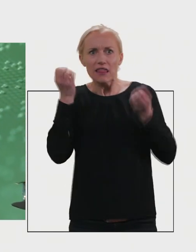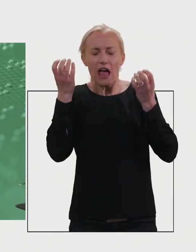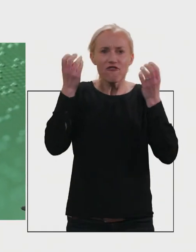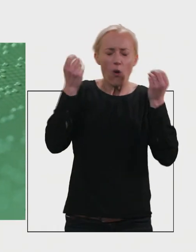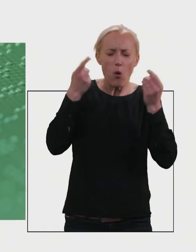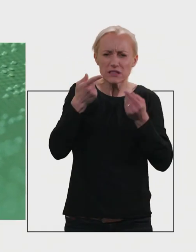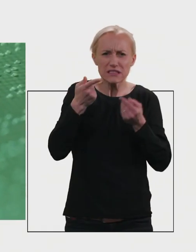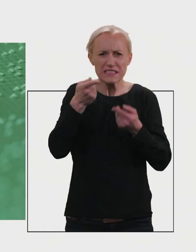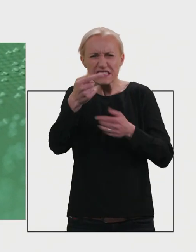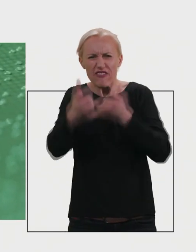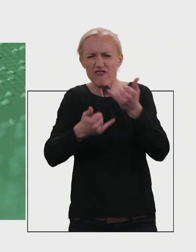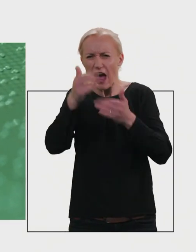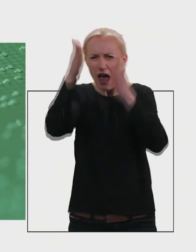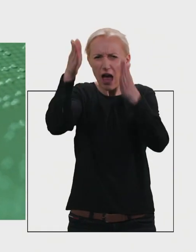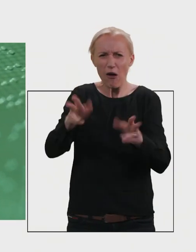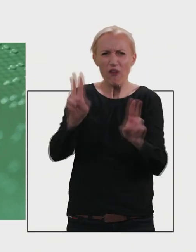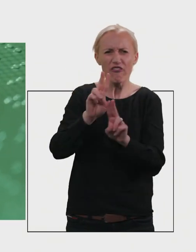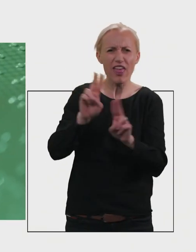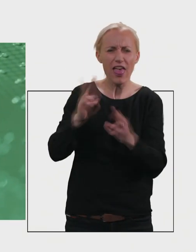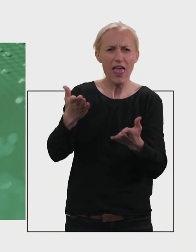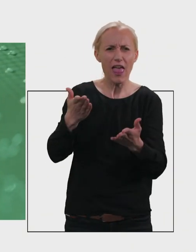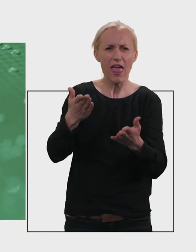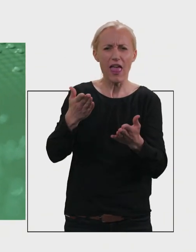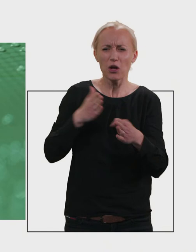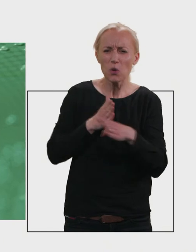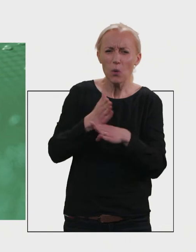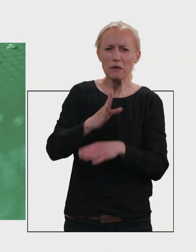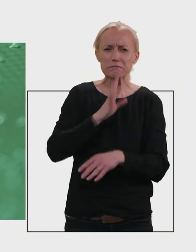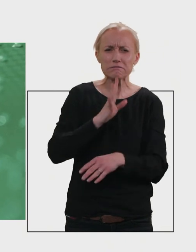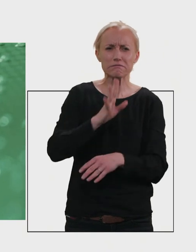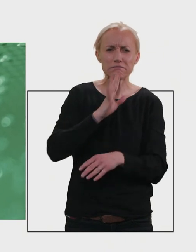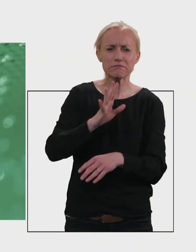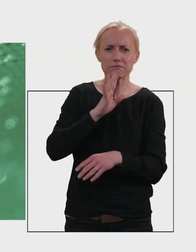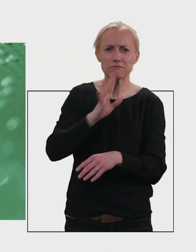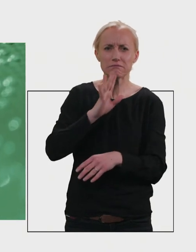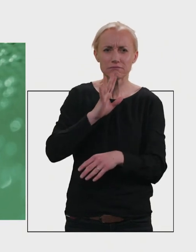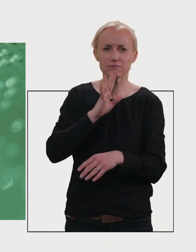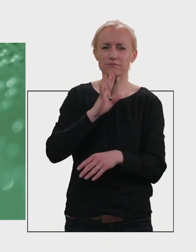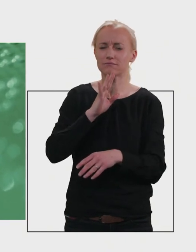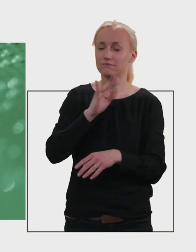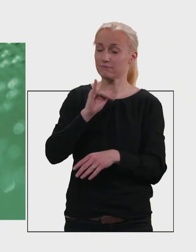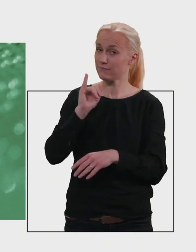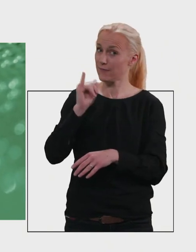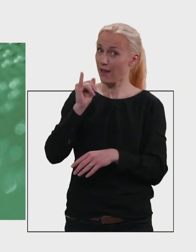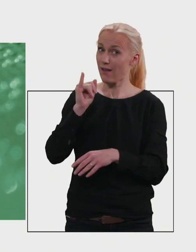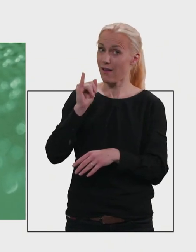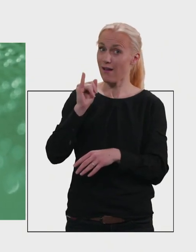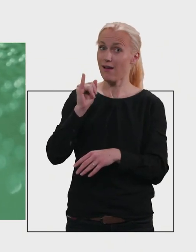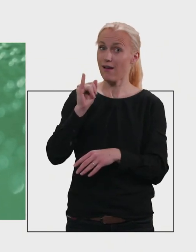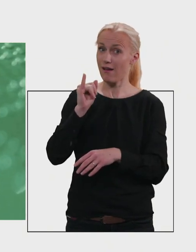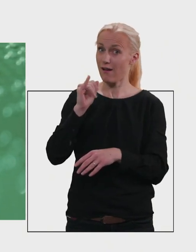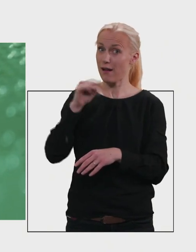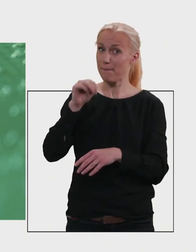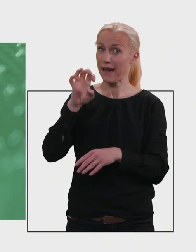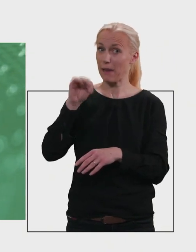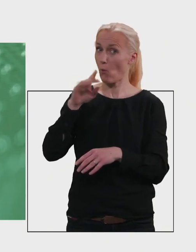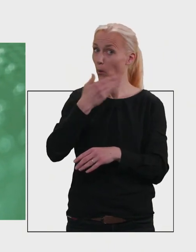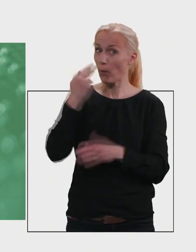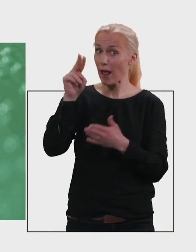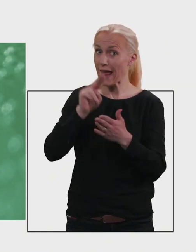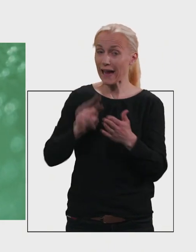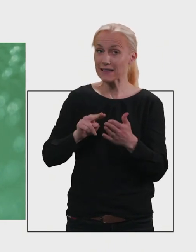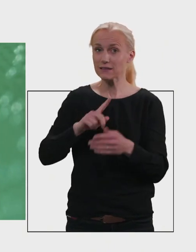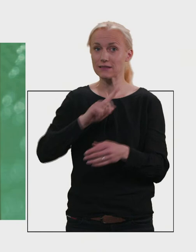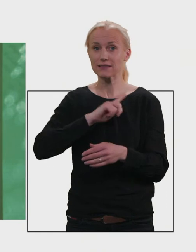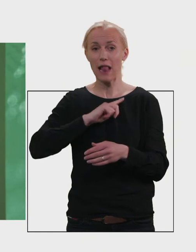Frau da, wer ist die eigentlich, die da die ganze Zeit redet? Ja, ja. Das Memo nicht gelesen. Ich bin